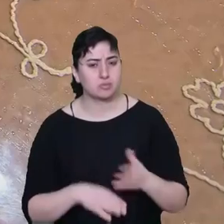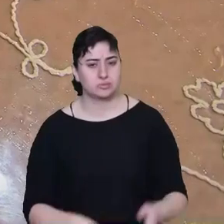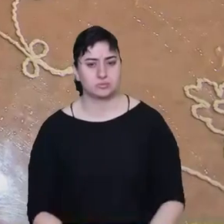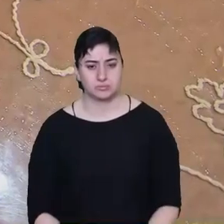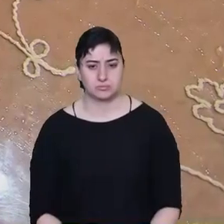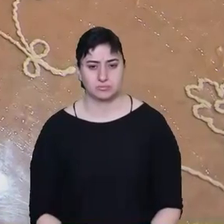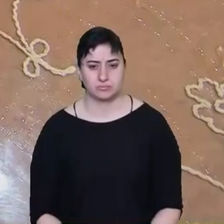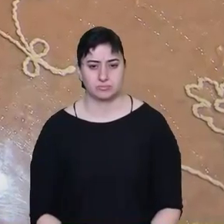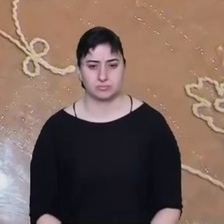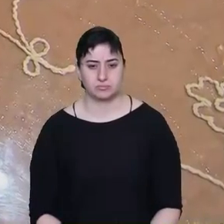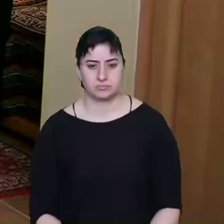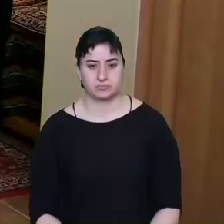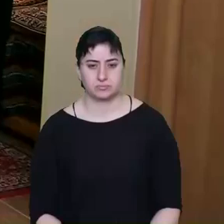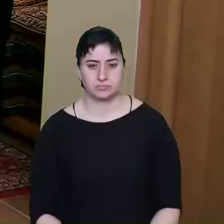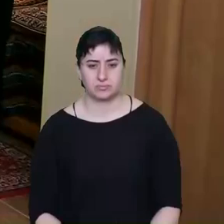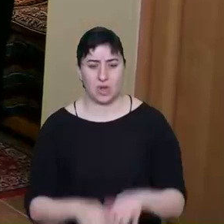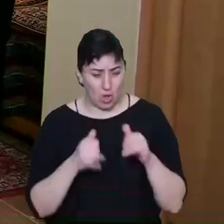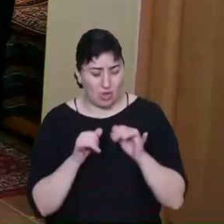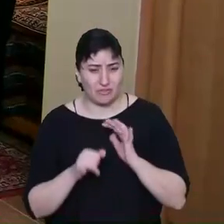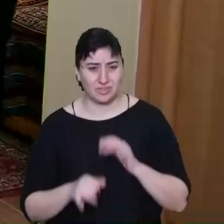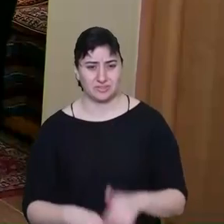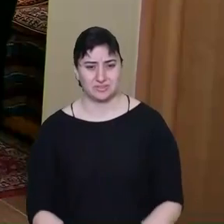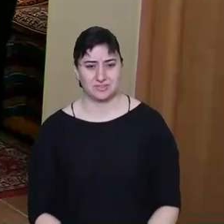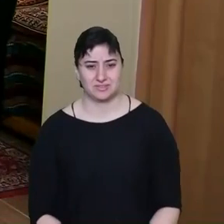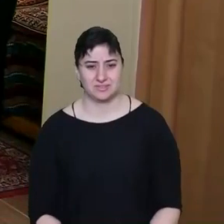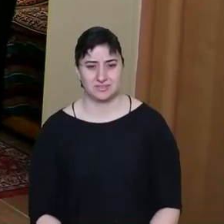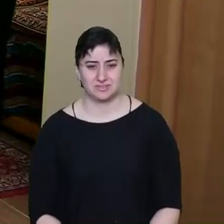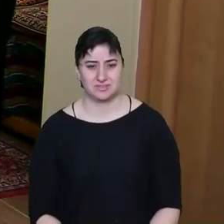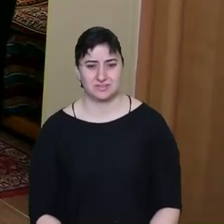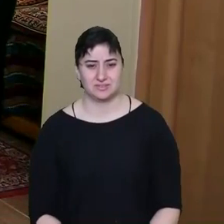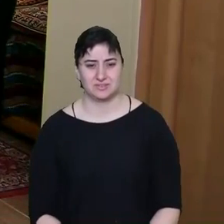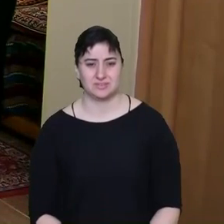biz? Kıskaçlarına lastik takılmış. Kımaladı.